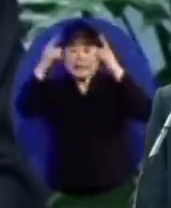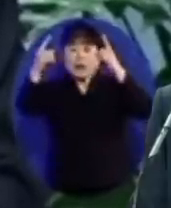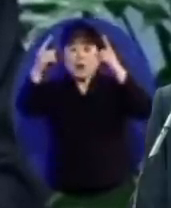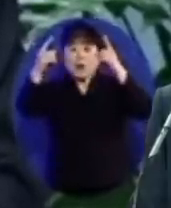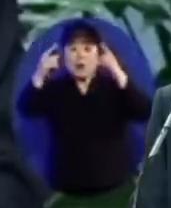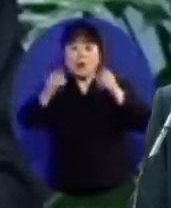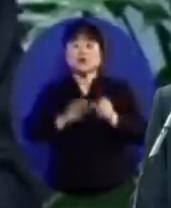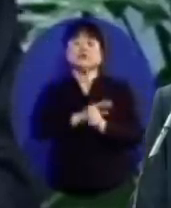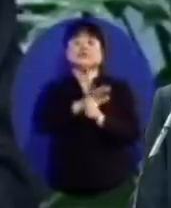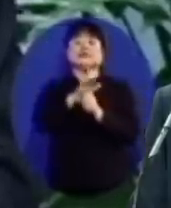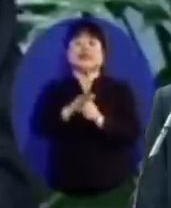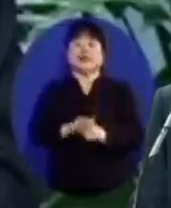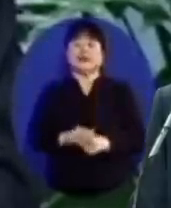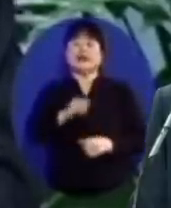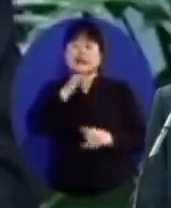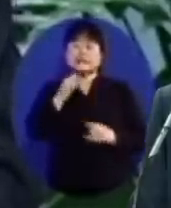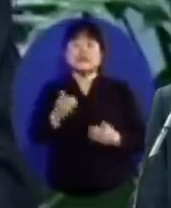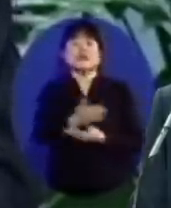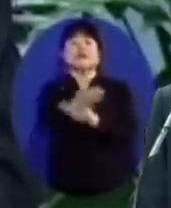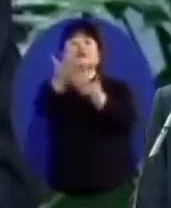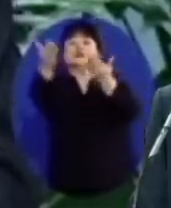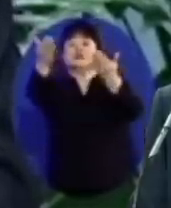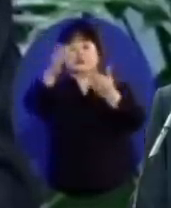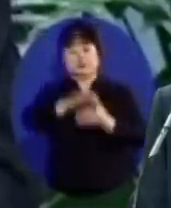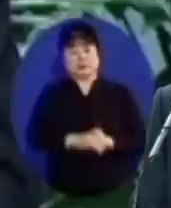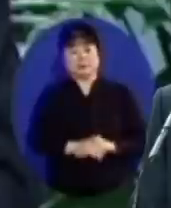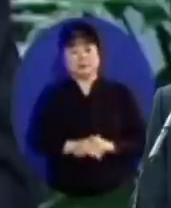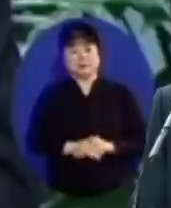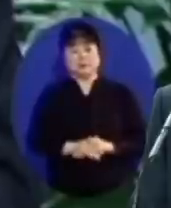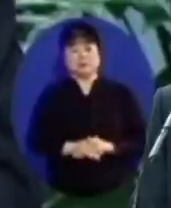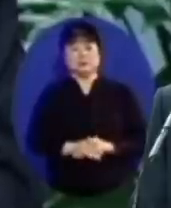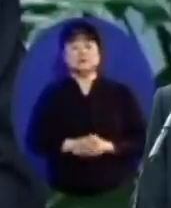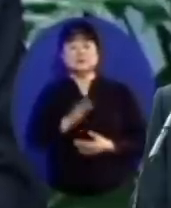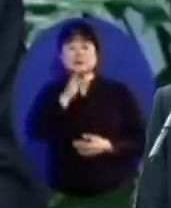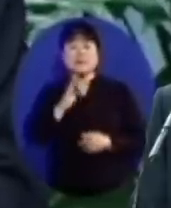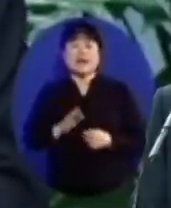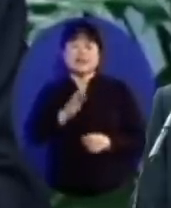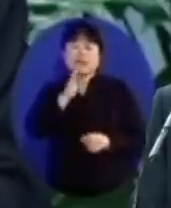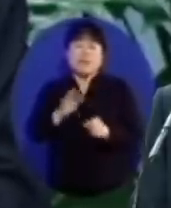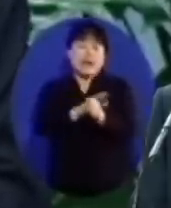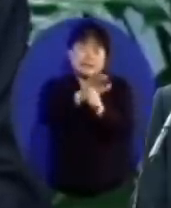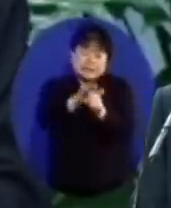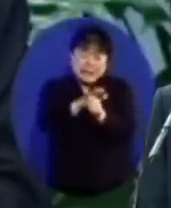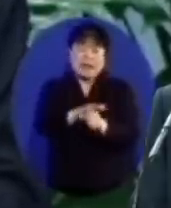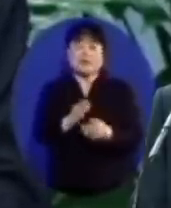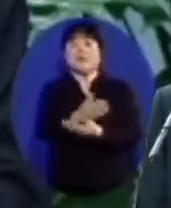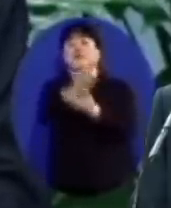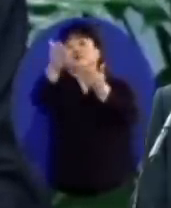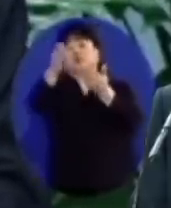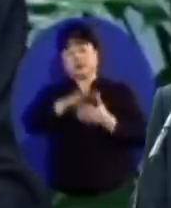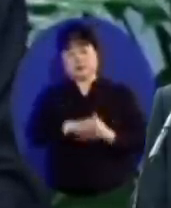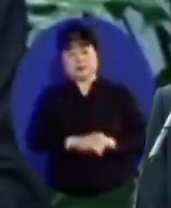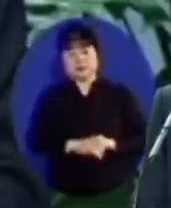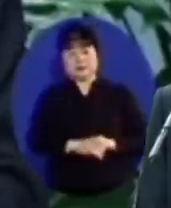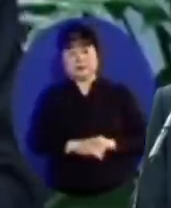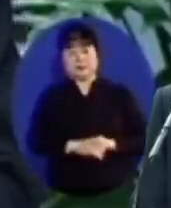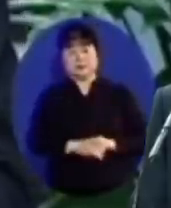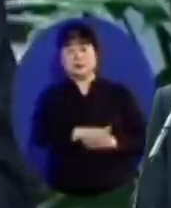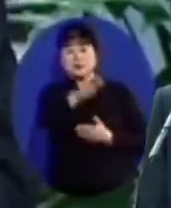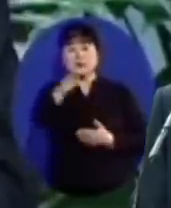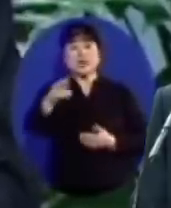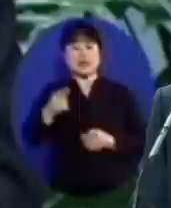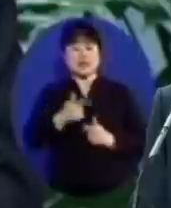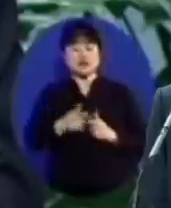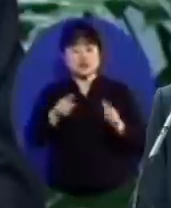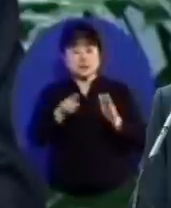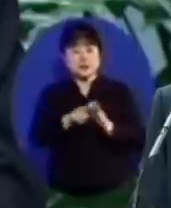그 사랑을 빈민들과 나누어 준 것입니다. 동정이 아닙니다. 실제적인 사랑을 베풀어 주었기 때문에 그런 것입니다. 우리가 왜